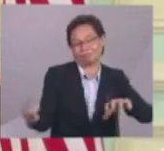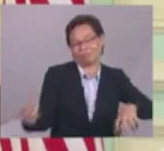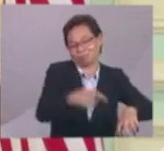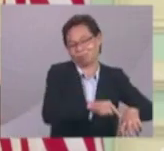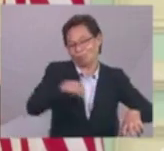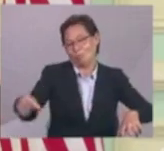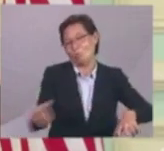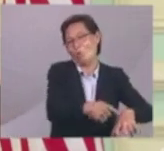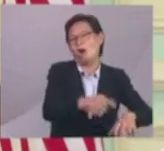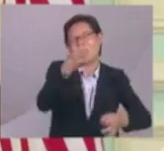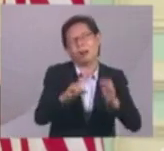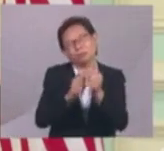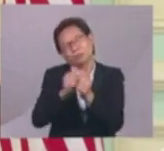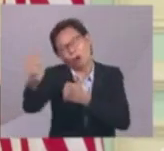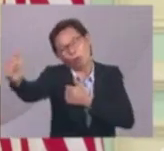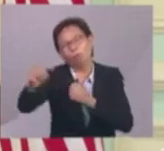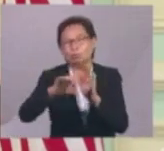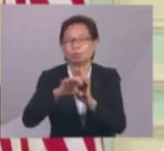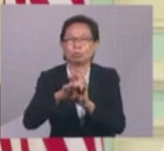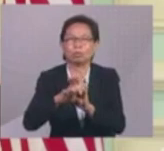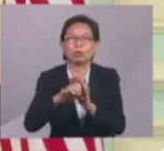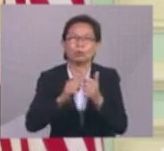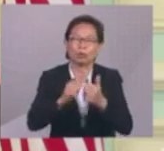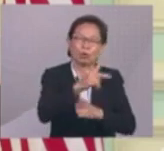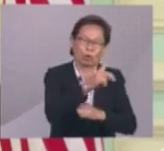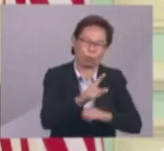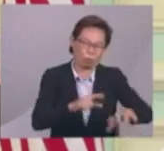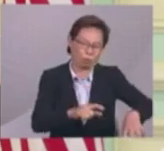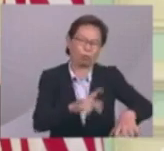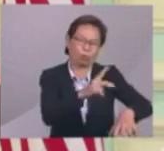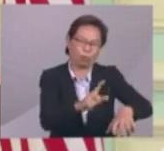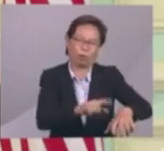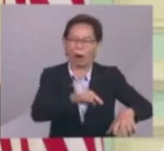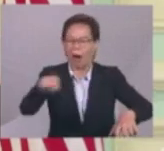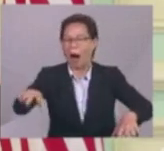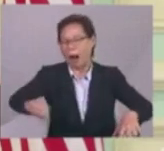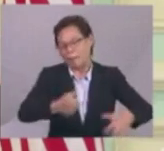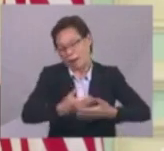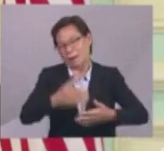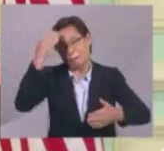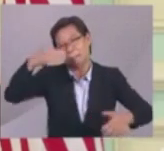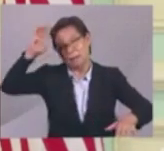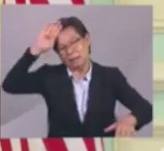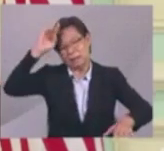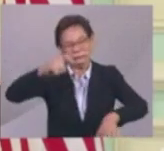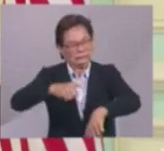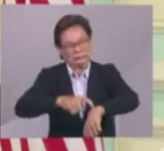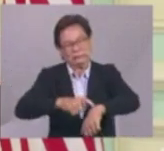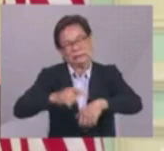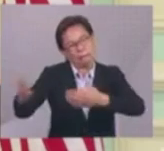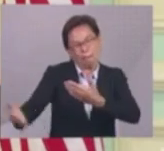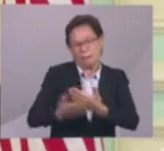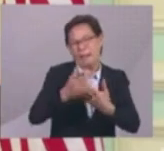tempat yang terlalu jauh, sebagai contoh daripada Kuala Lumpur nak ambil anak di Perlis, mungkin tak sempat nak